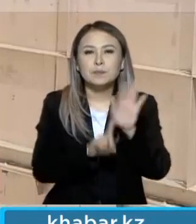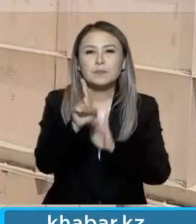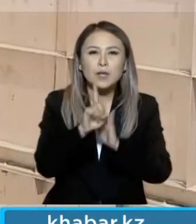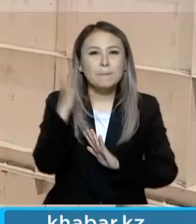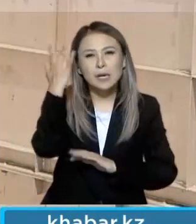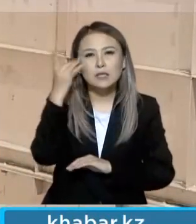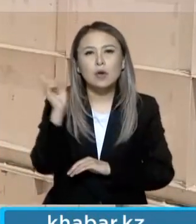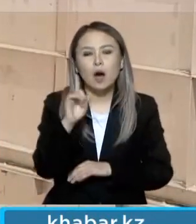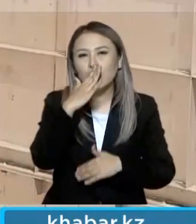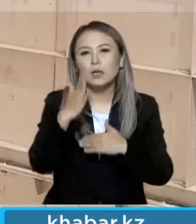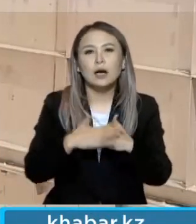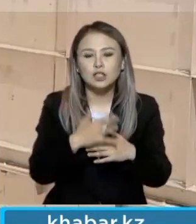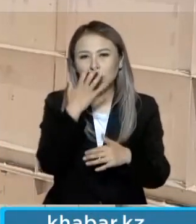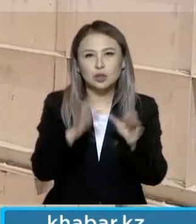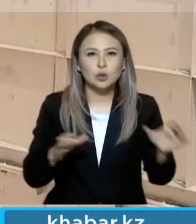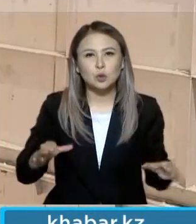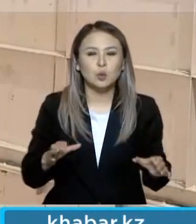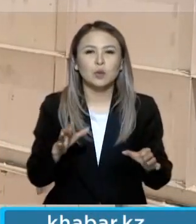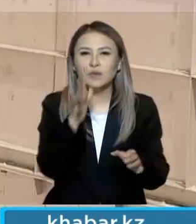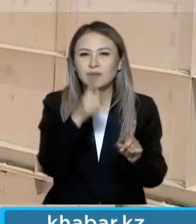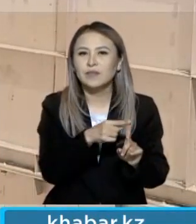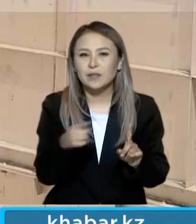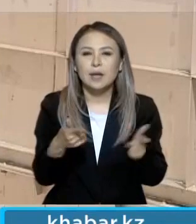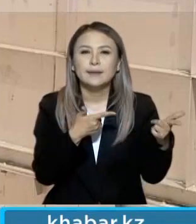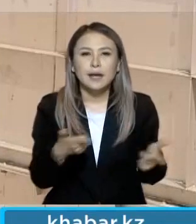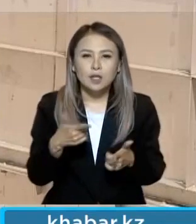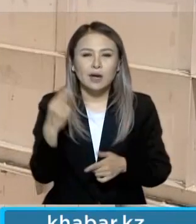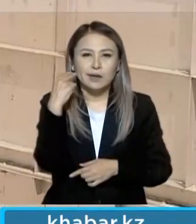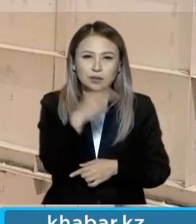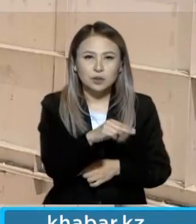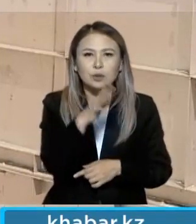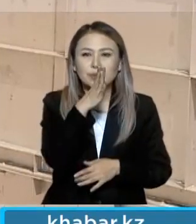мақсаты алдағы жылыту маусымына дайындықты сапалы және уақытылы дайындау.